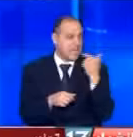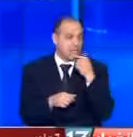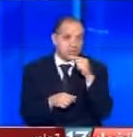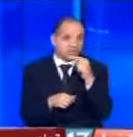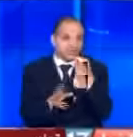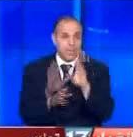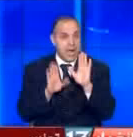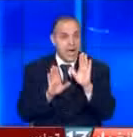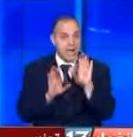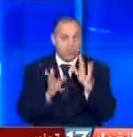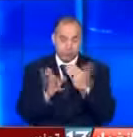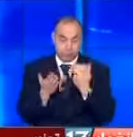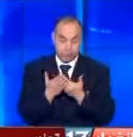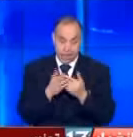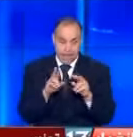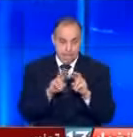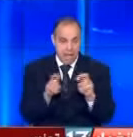بلغ